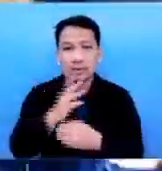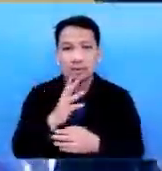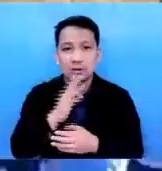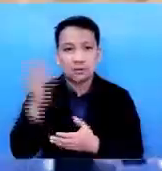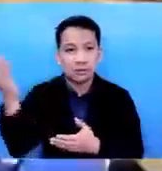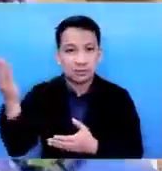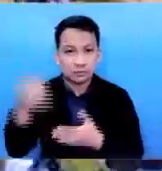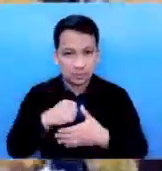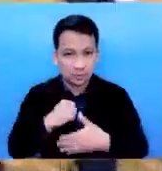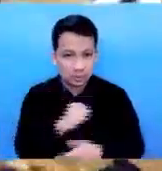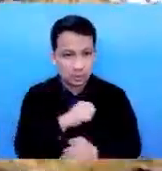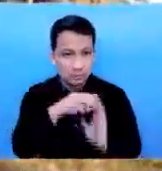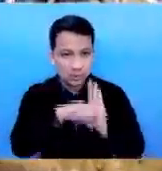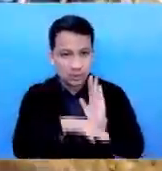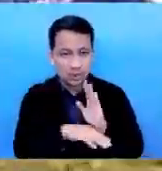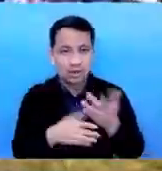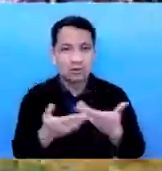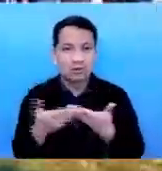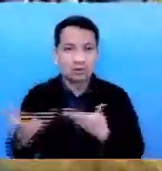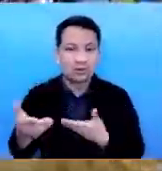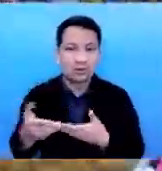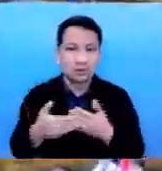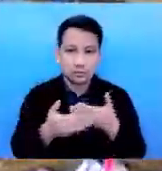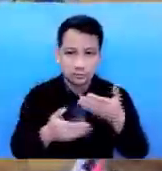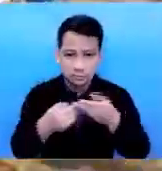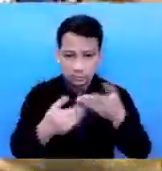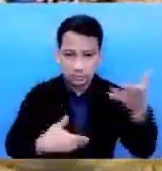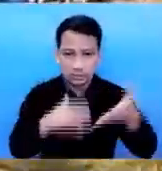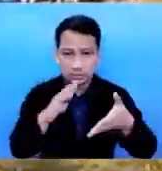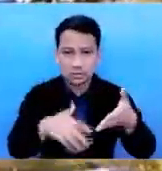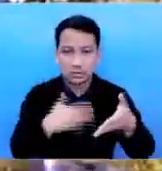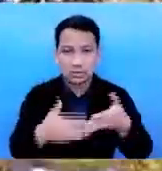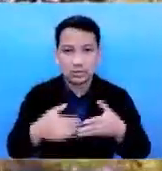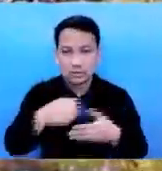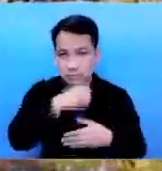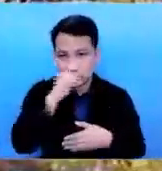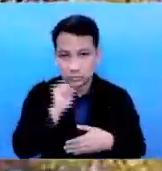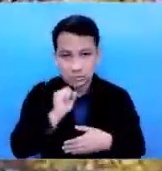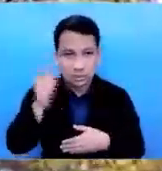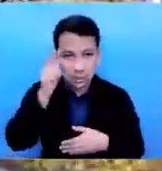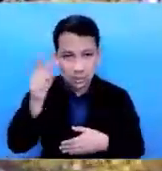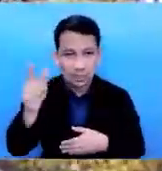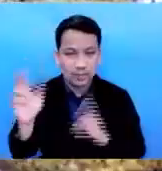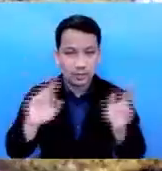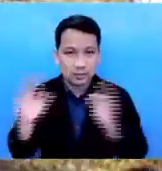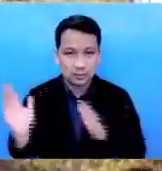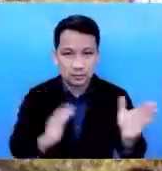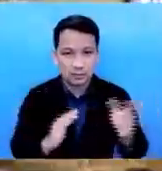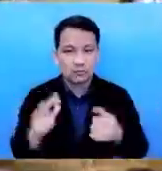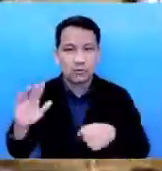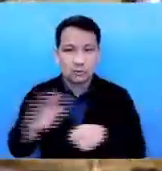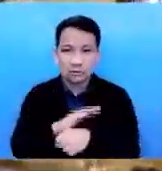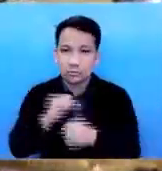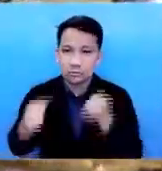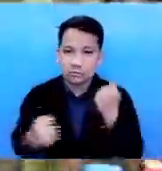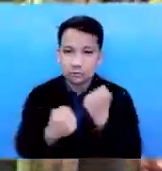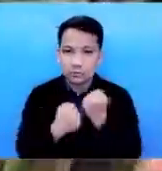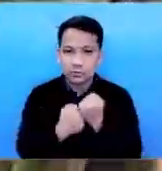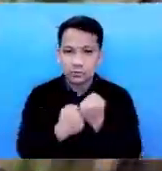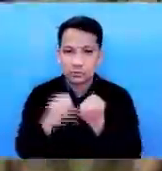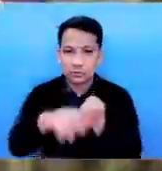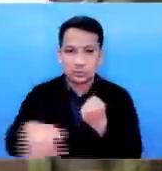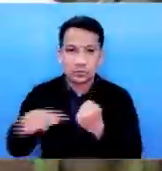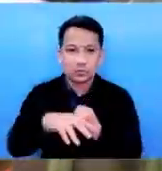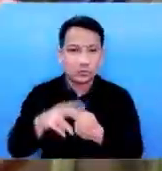mga senatorial candidates na susundan ng speech ni Soto at Lacson. Asahan daw ang full support ng Dabar Cards na sina